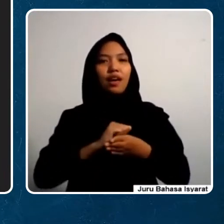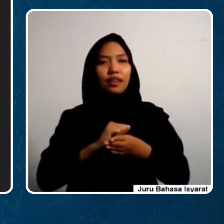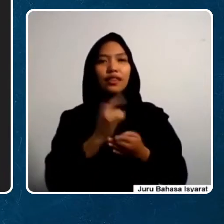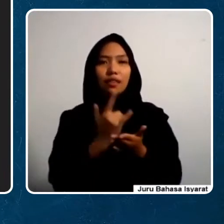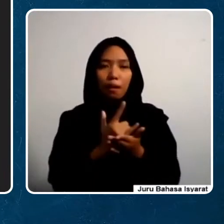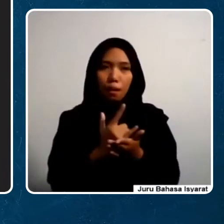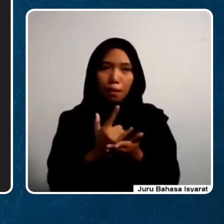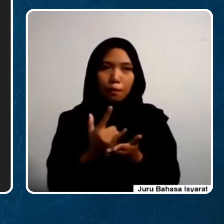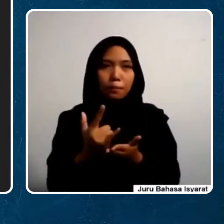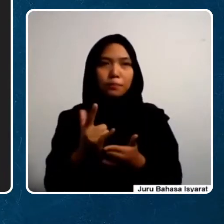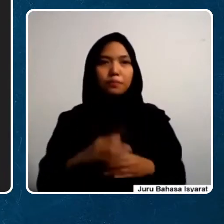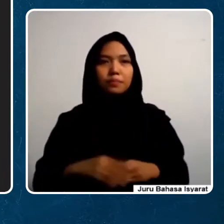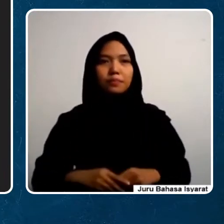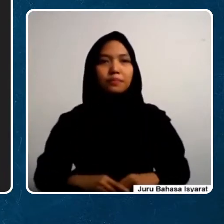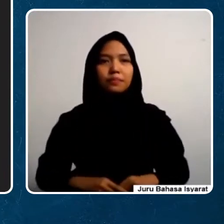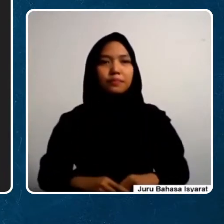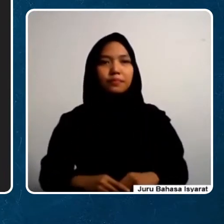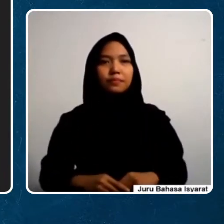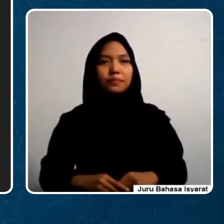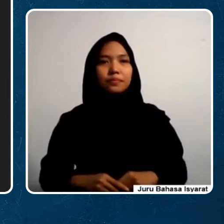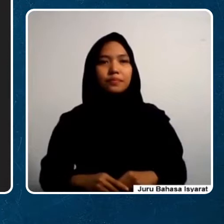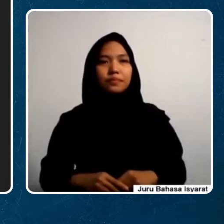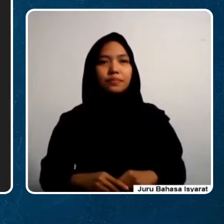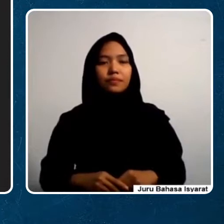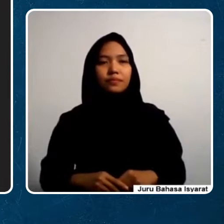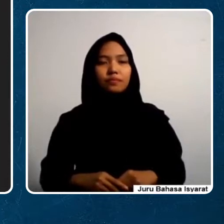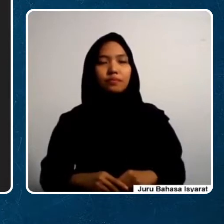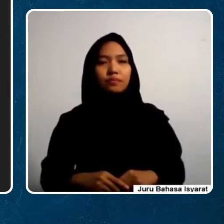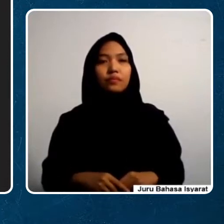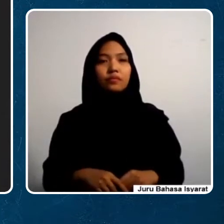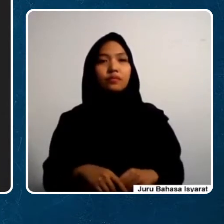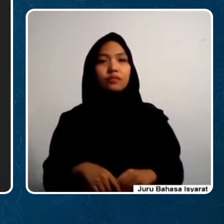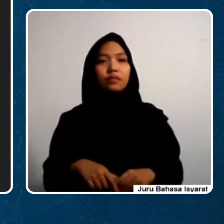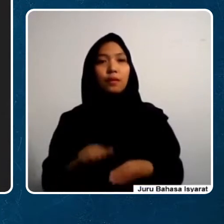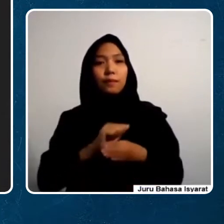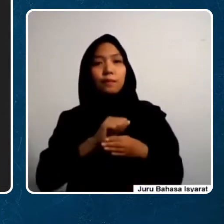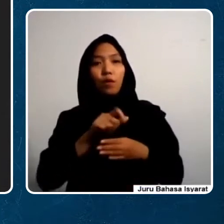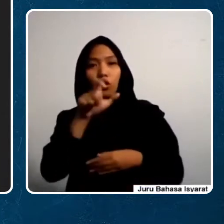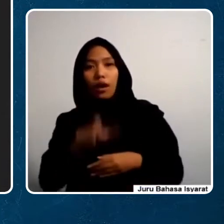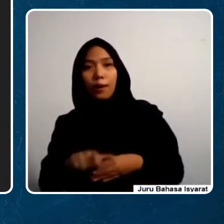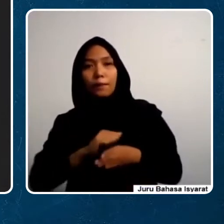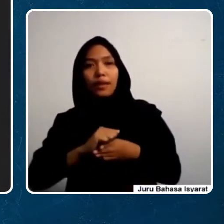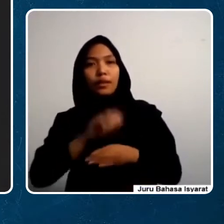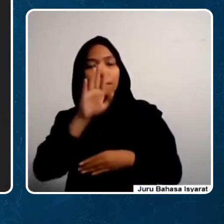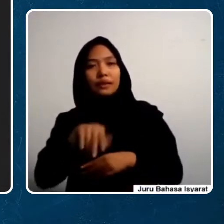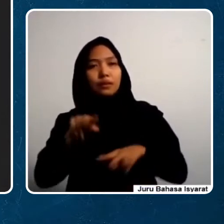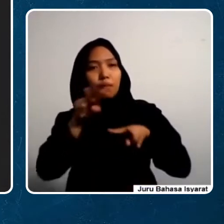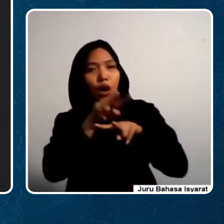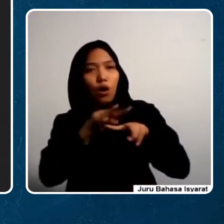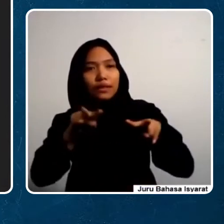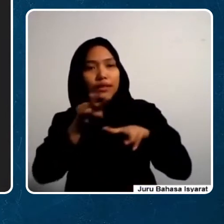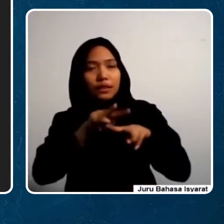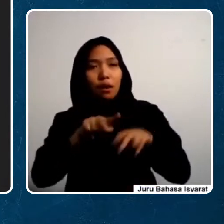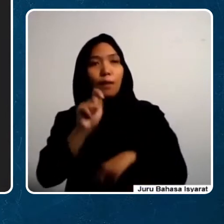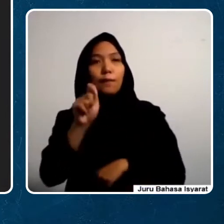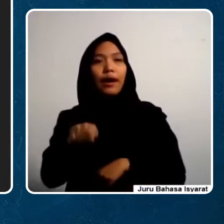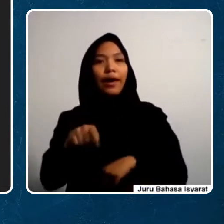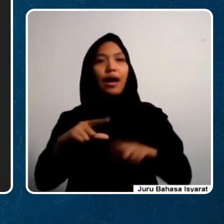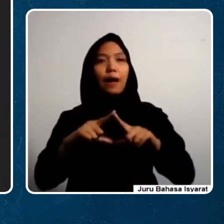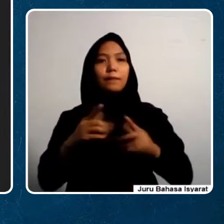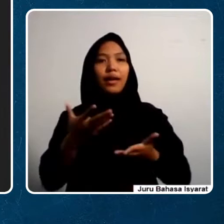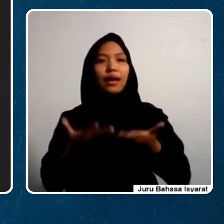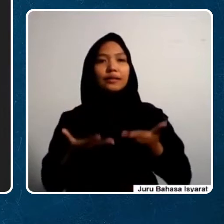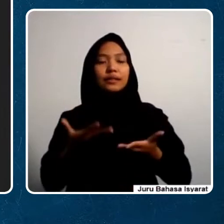dalam pengawasan dari pelatih-pelatih, dari melalui Zoom juga, aplikasi Zoom juga, WhatsApp, nanti kita